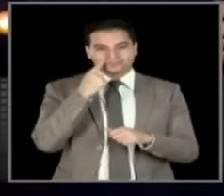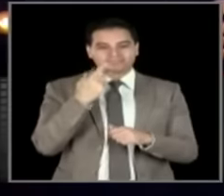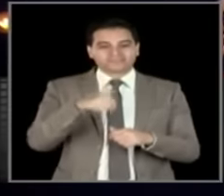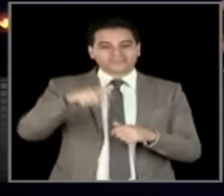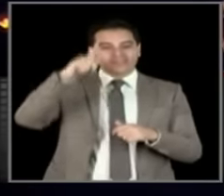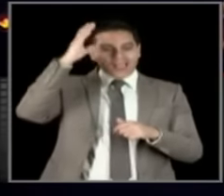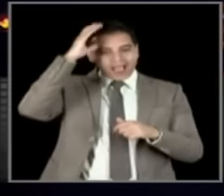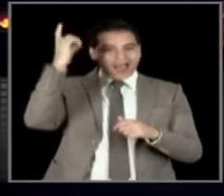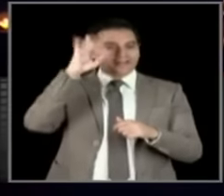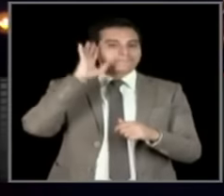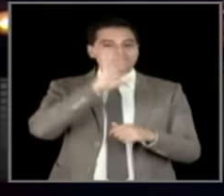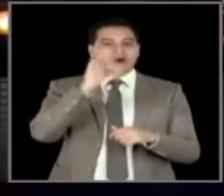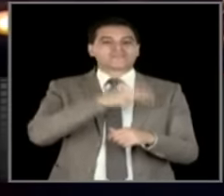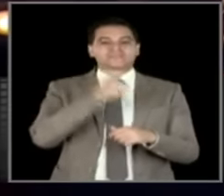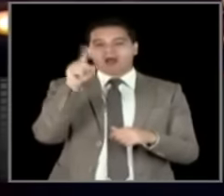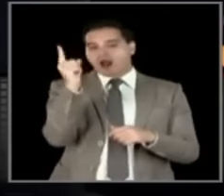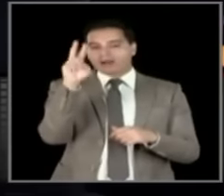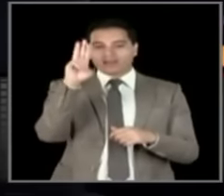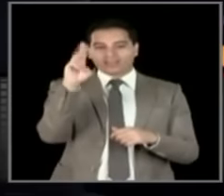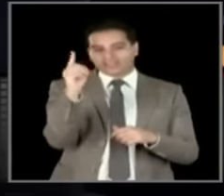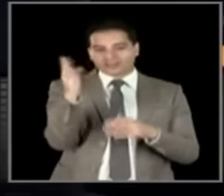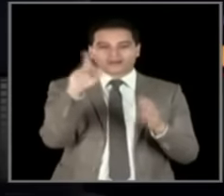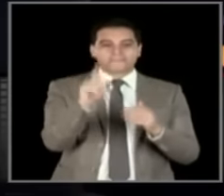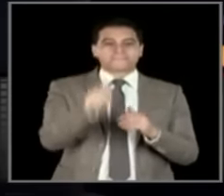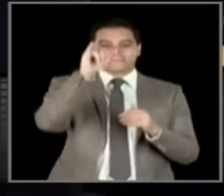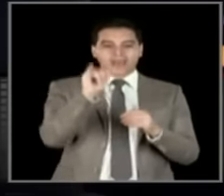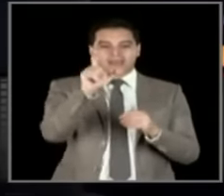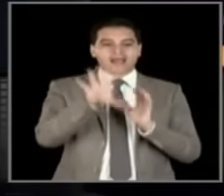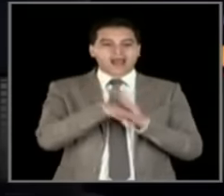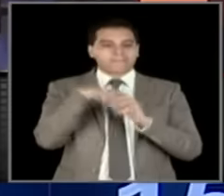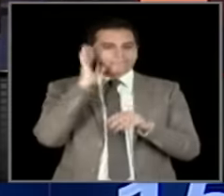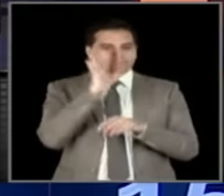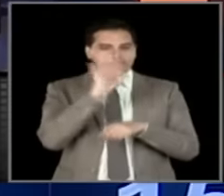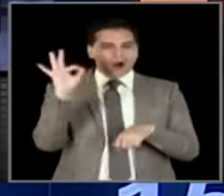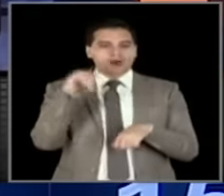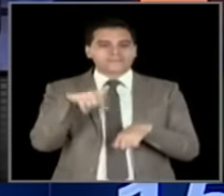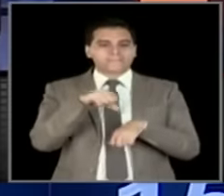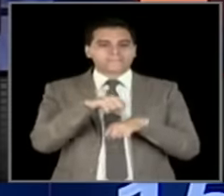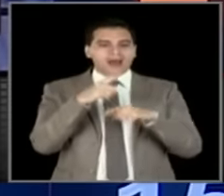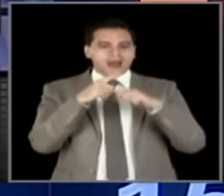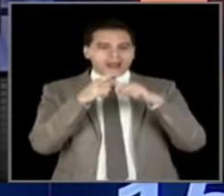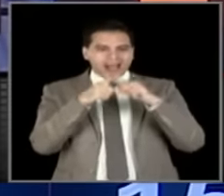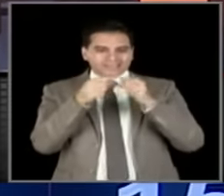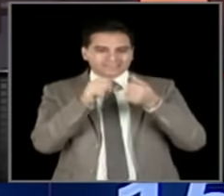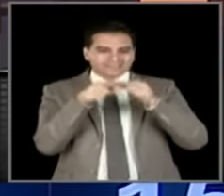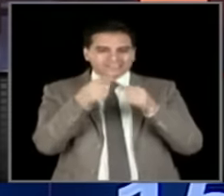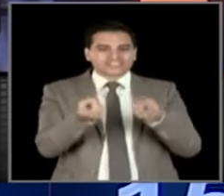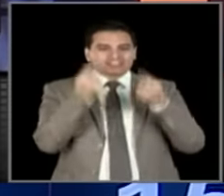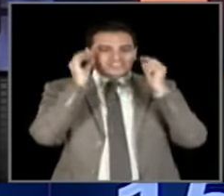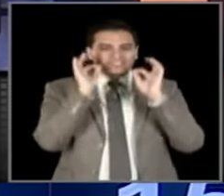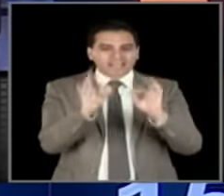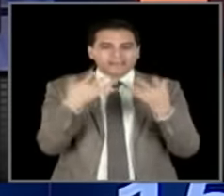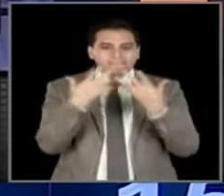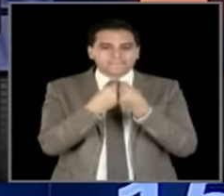اكتشف العالم أرثر بين المعدن النادر الوحيد الذي جمع بين